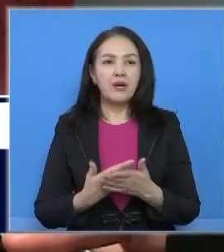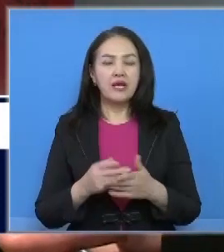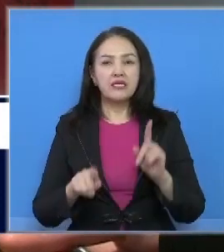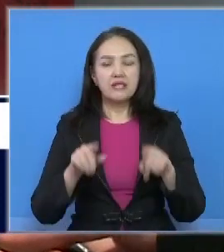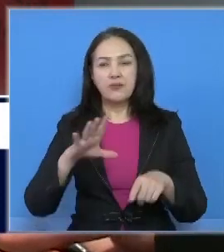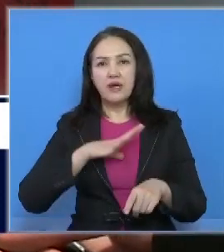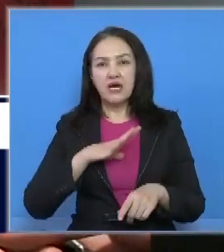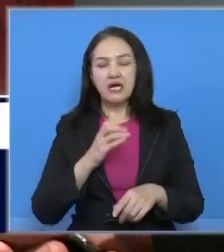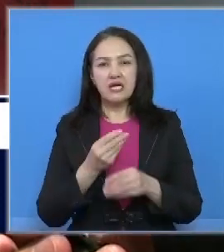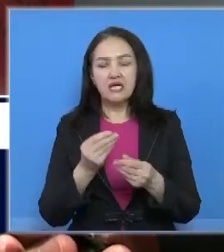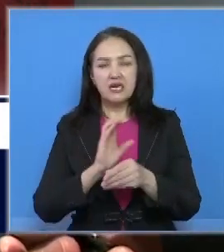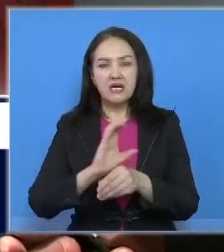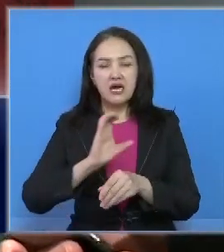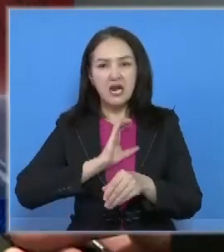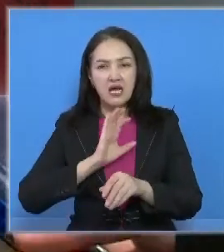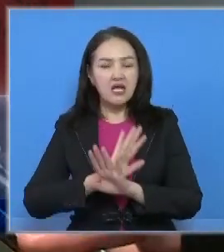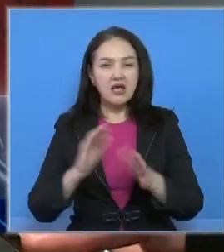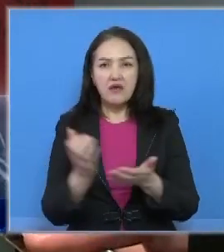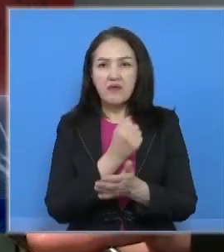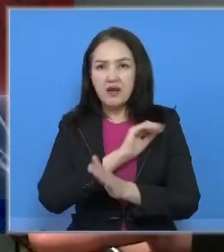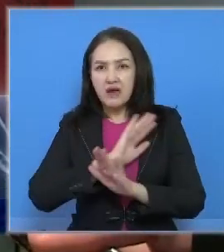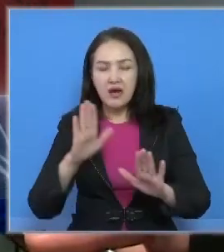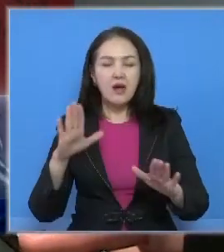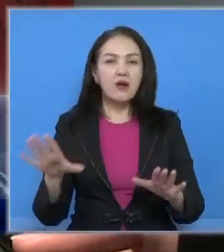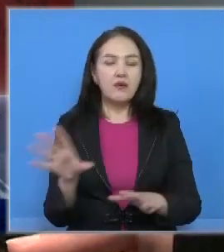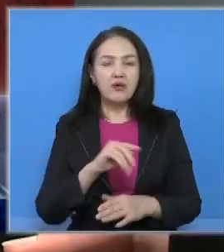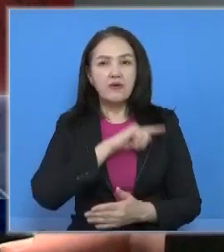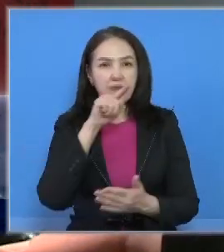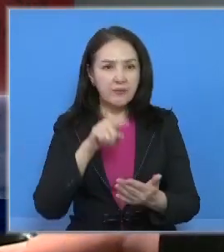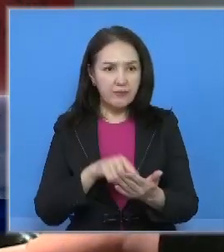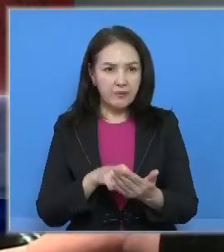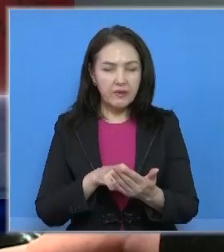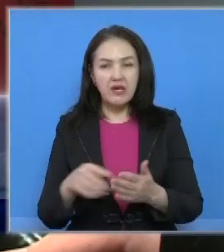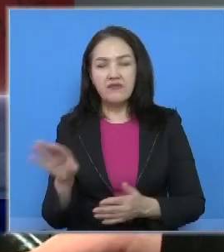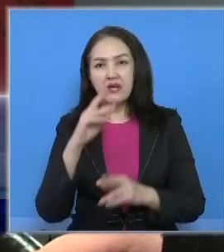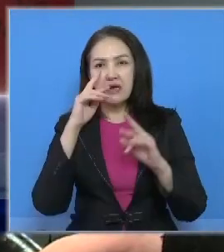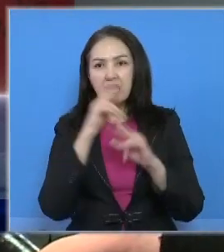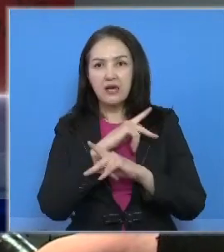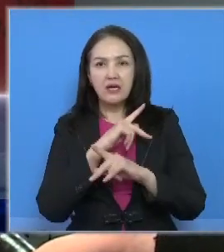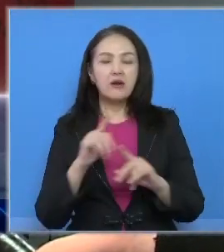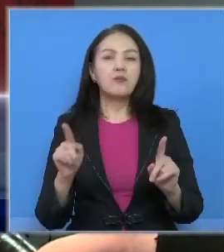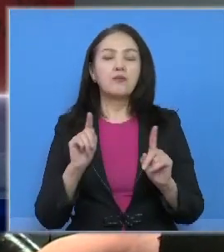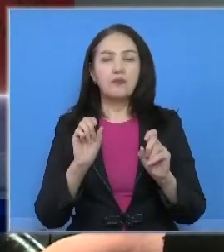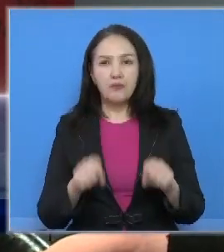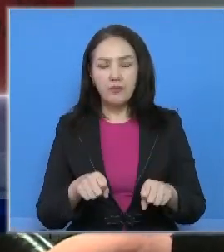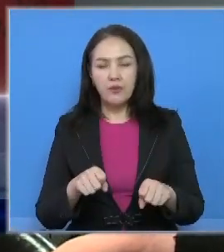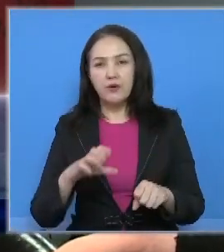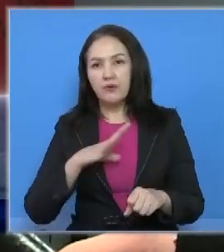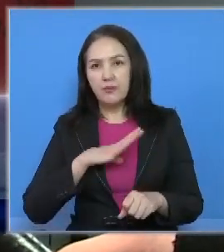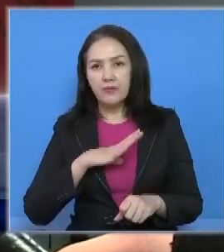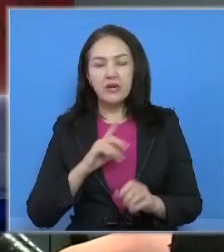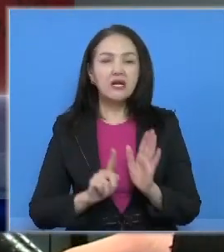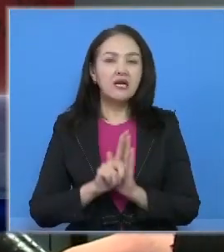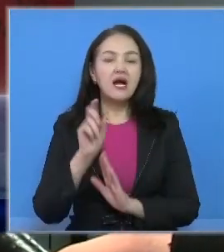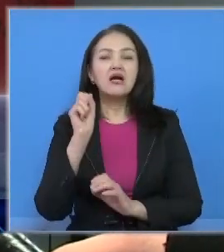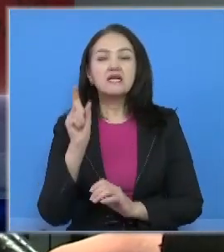иногда бывает что мы Гранты можем не выигрывать здесь освещаются все вопросы все ошибки которые могут допустить как